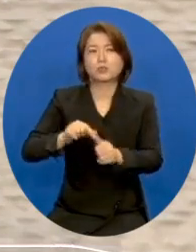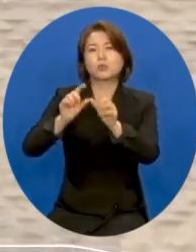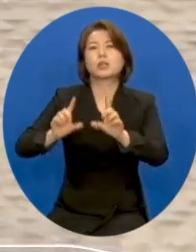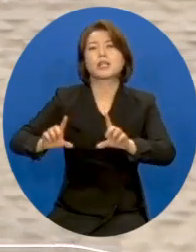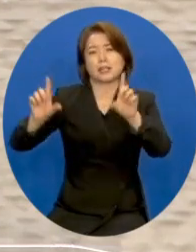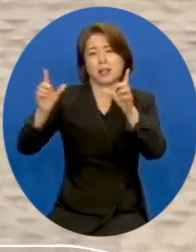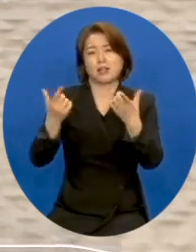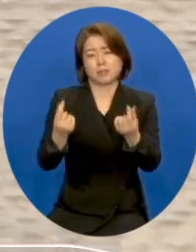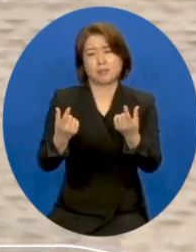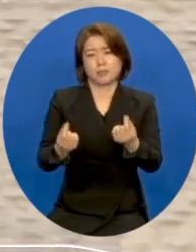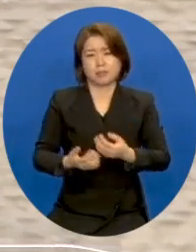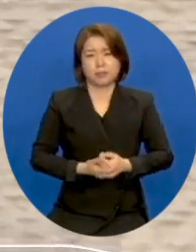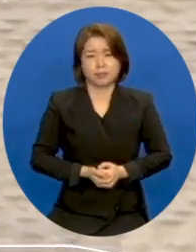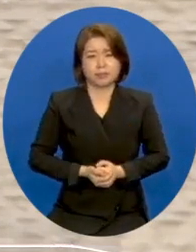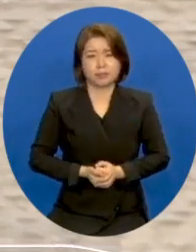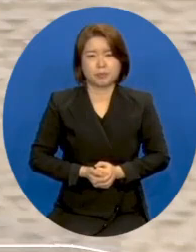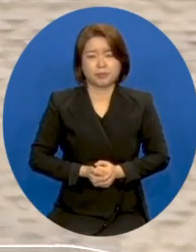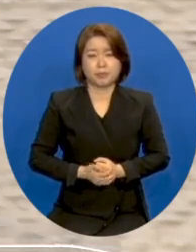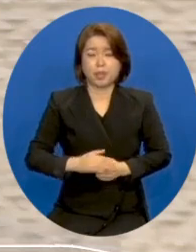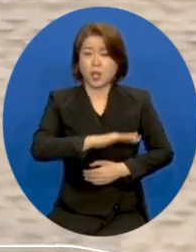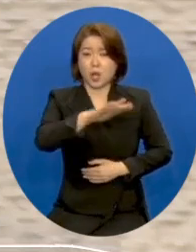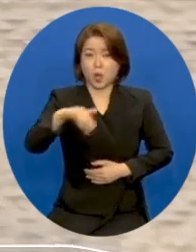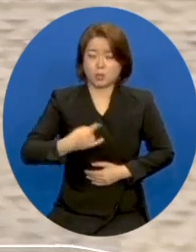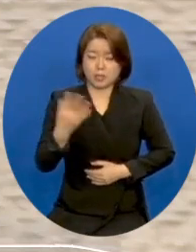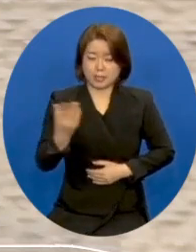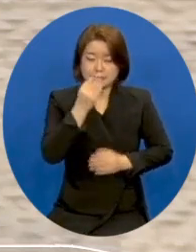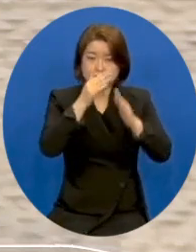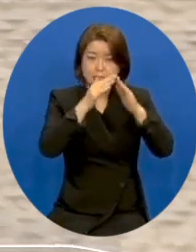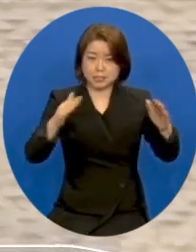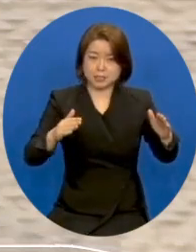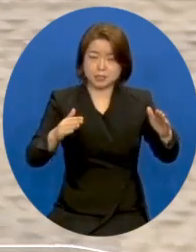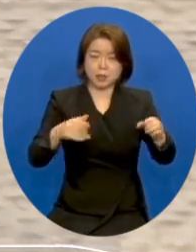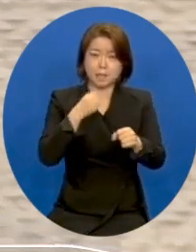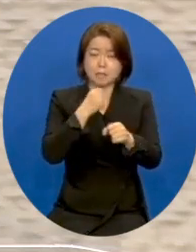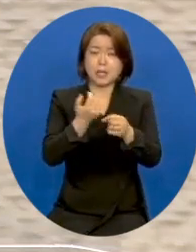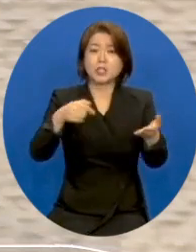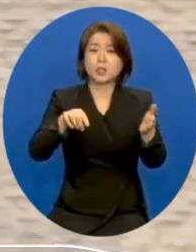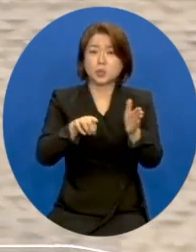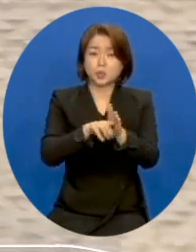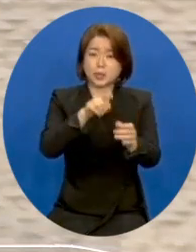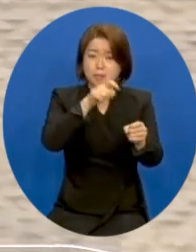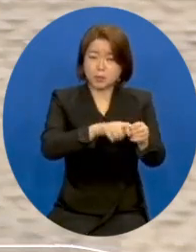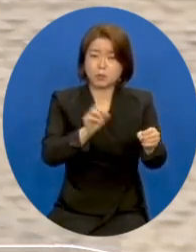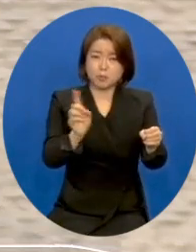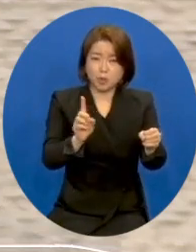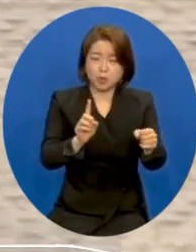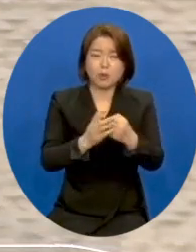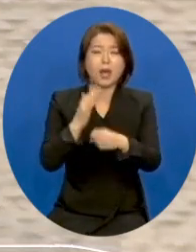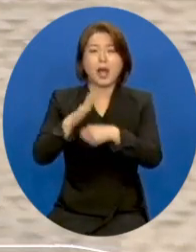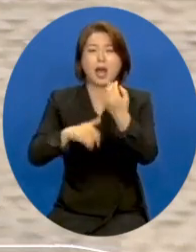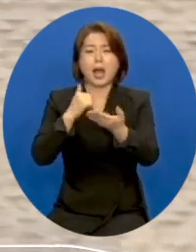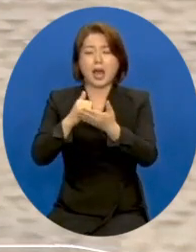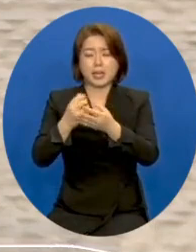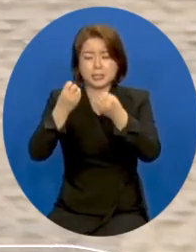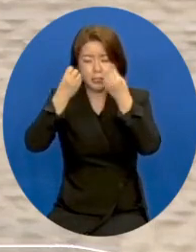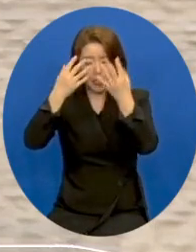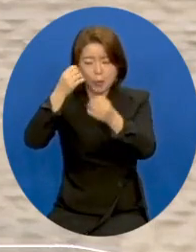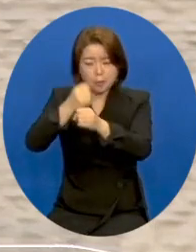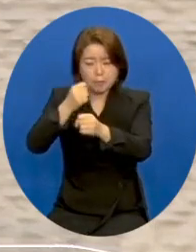날인 것입니다. 우리를 성전 삼으시려고 하시는 것은 하나님의 창조